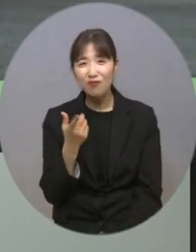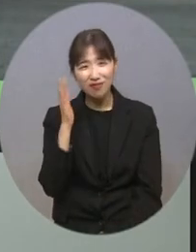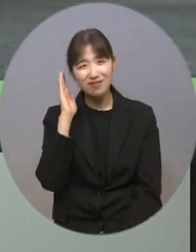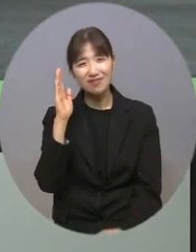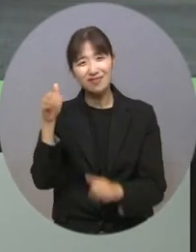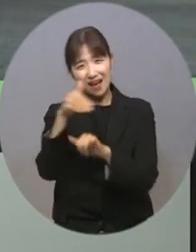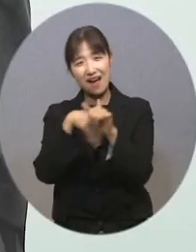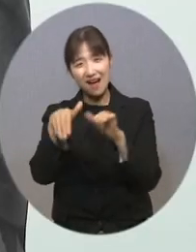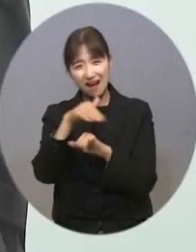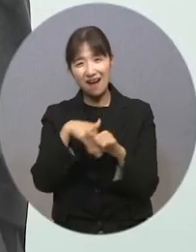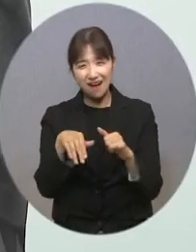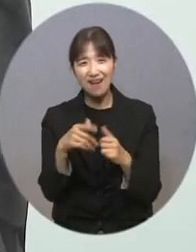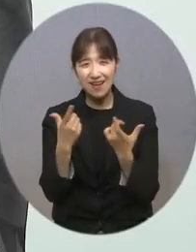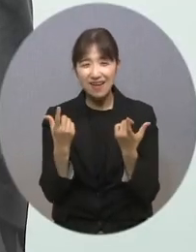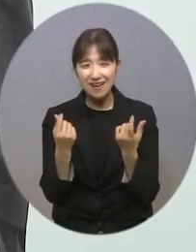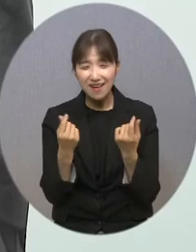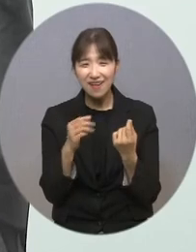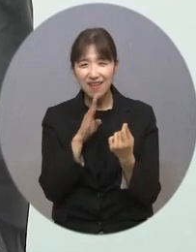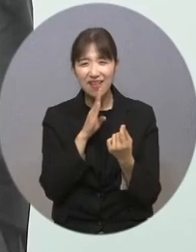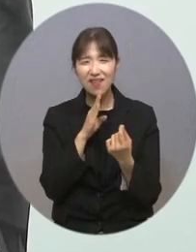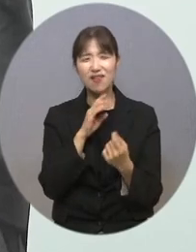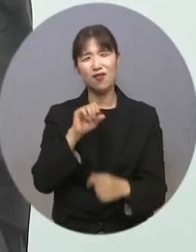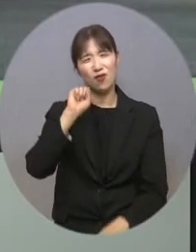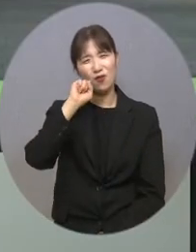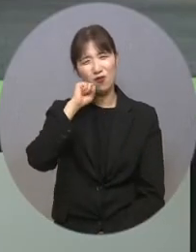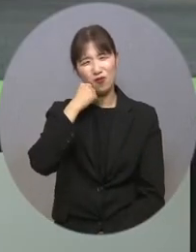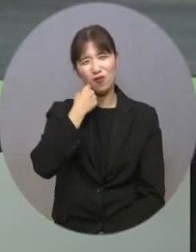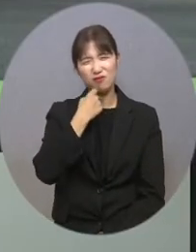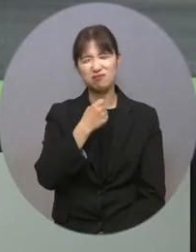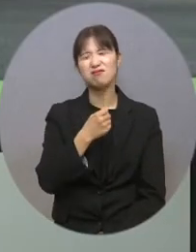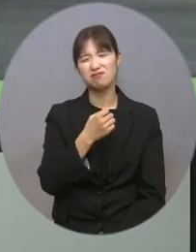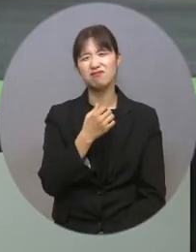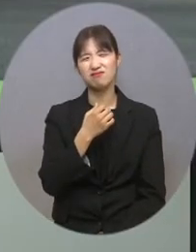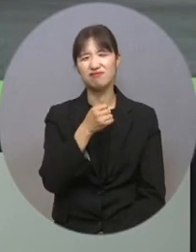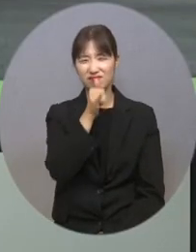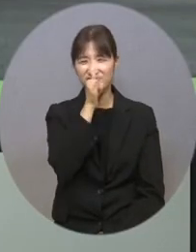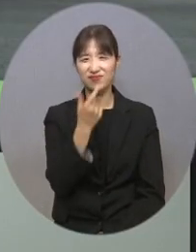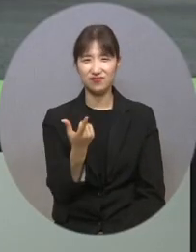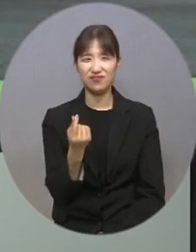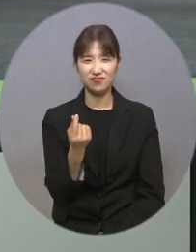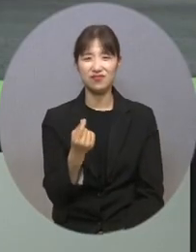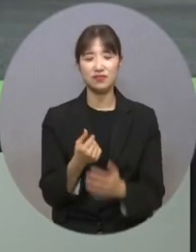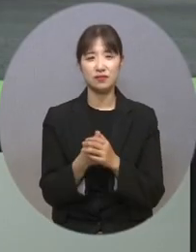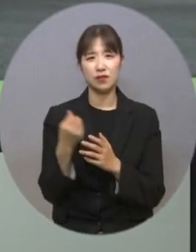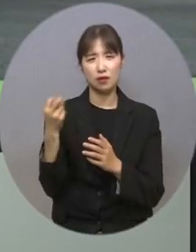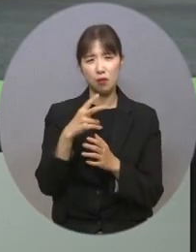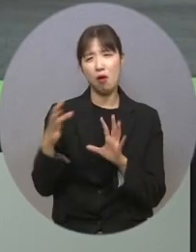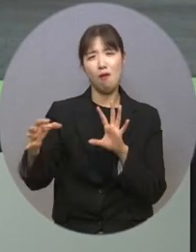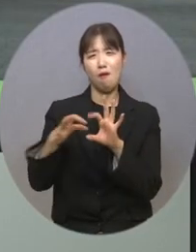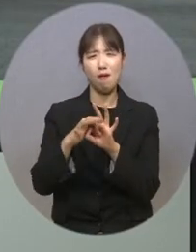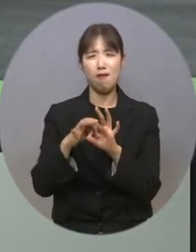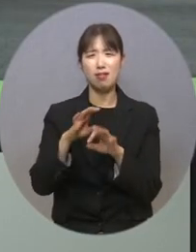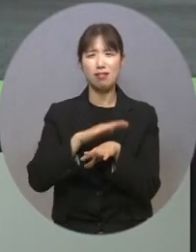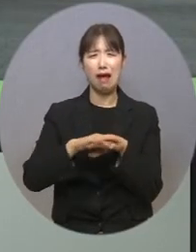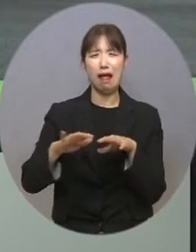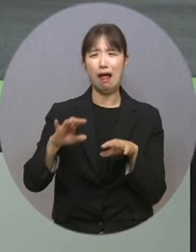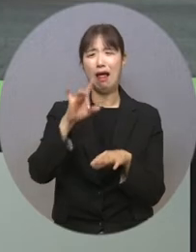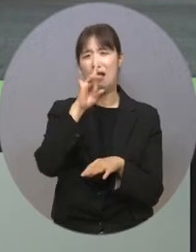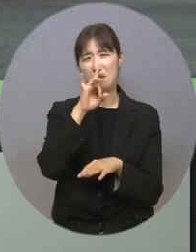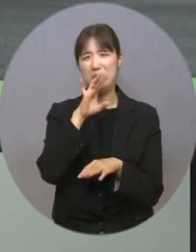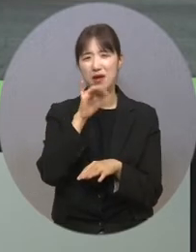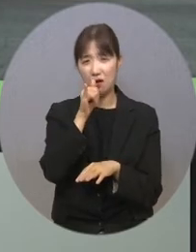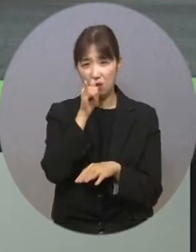이 것 같네요 웨어 콜택시를 이용할 정도의 애로점이 당연히 있으시네요 여기에 또 패치가 잘 안될 경우가 있고